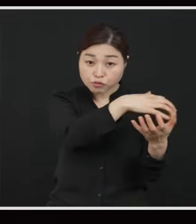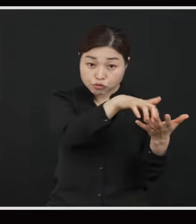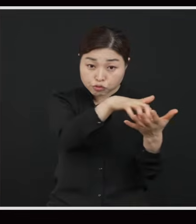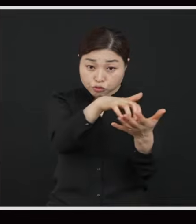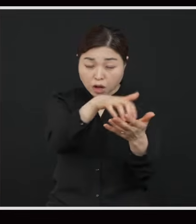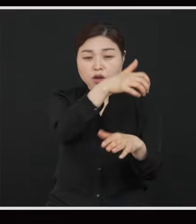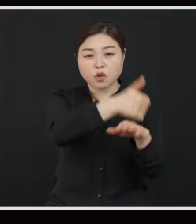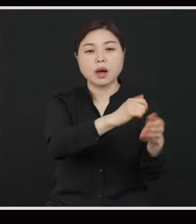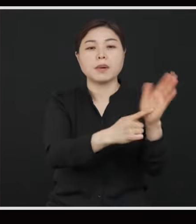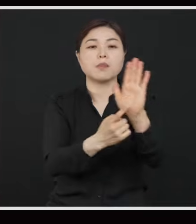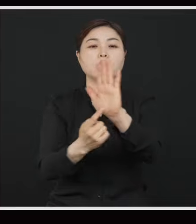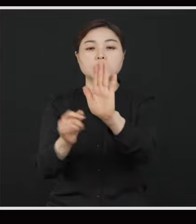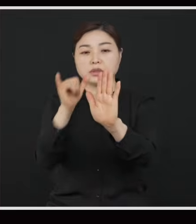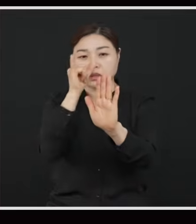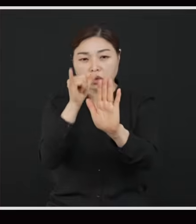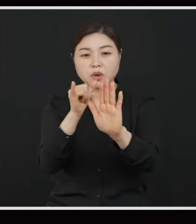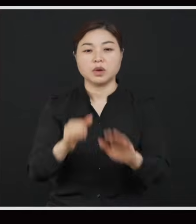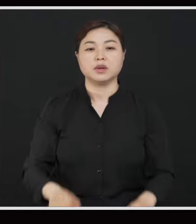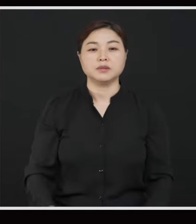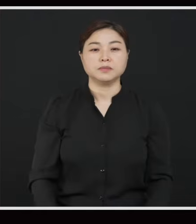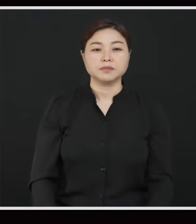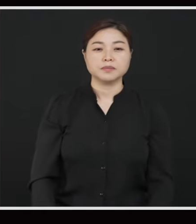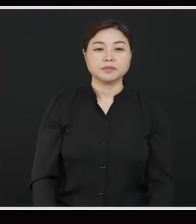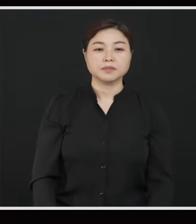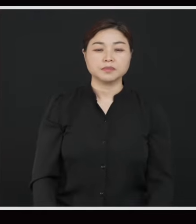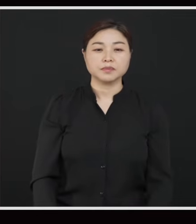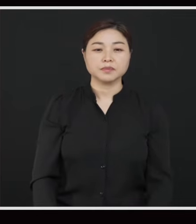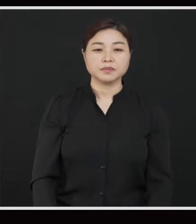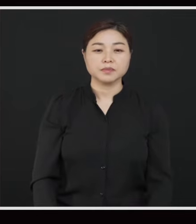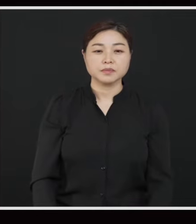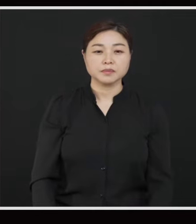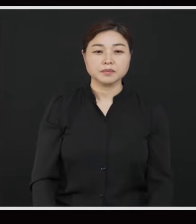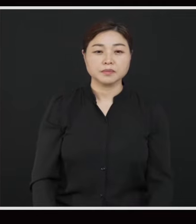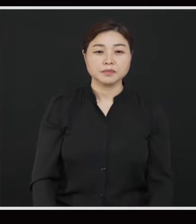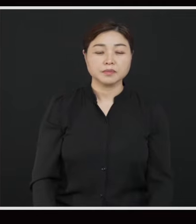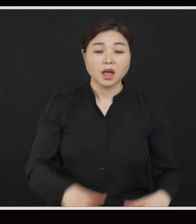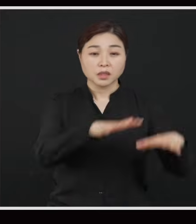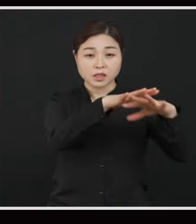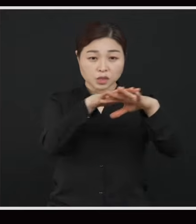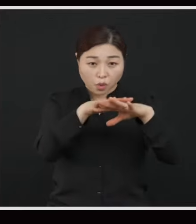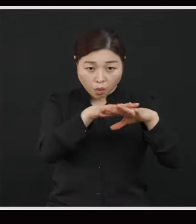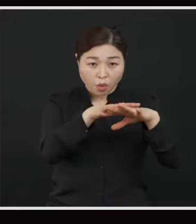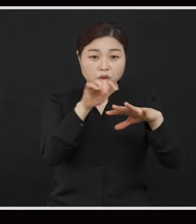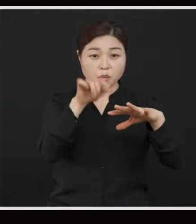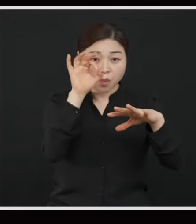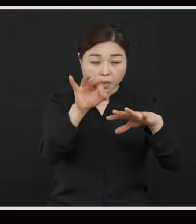계속 나옵니다. 여기는 이 도표에서 보이는 것은